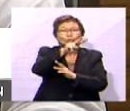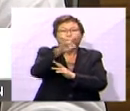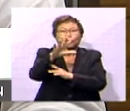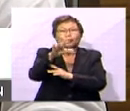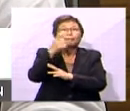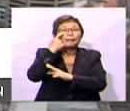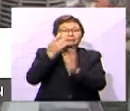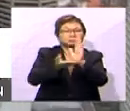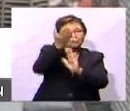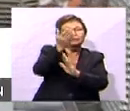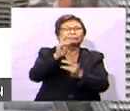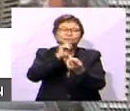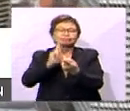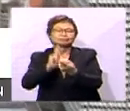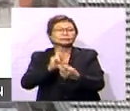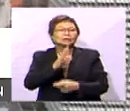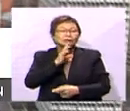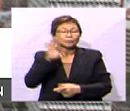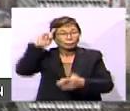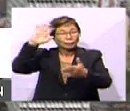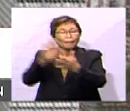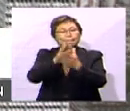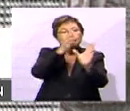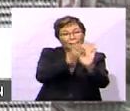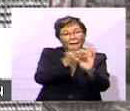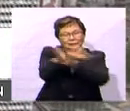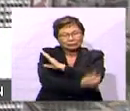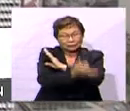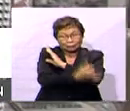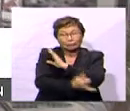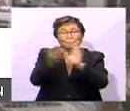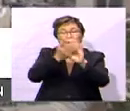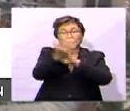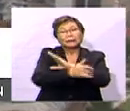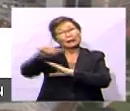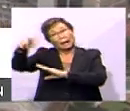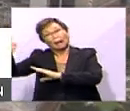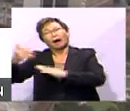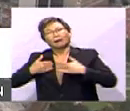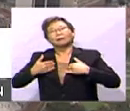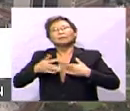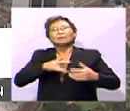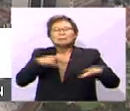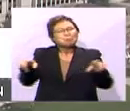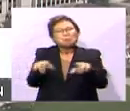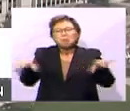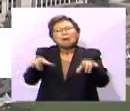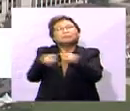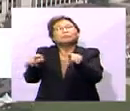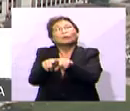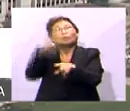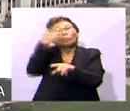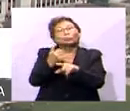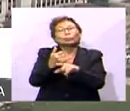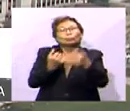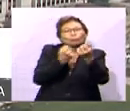25 mata ini. Beliau yakin bank pusat di negara lain akan turut melaksanakan langkah yang sama bagi